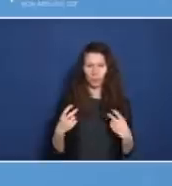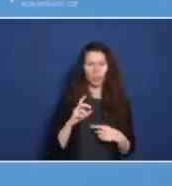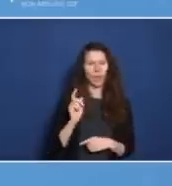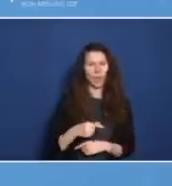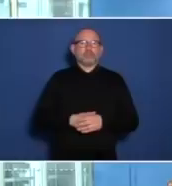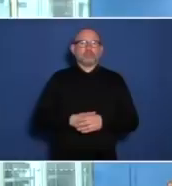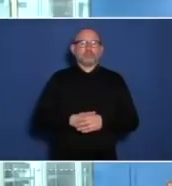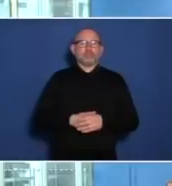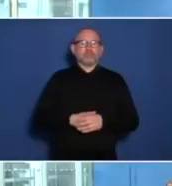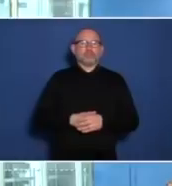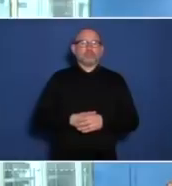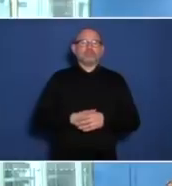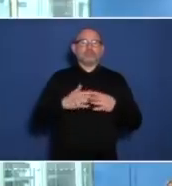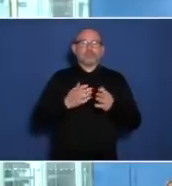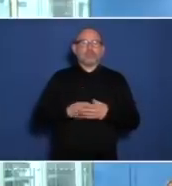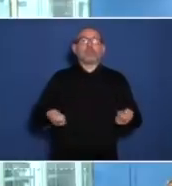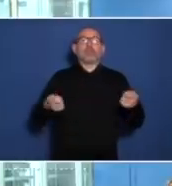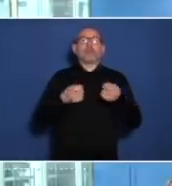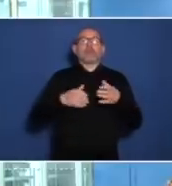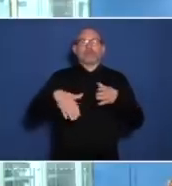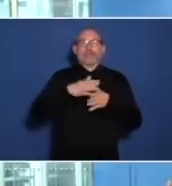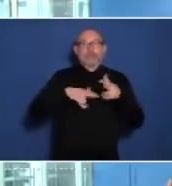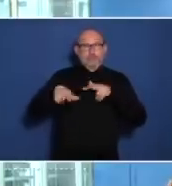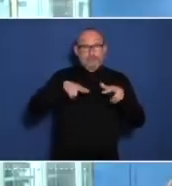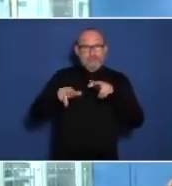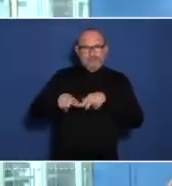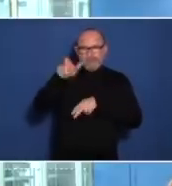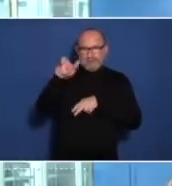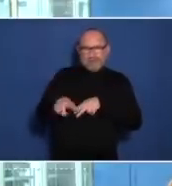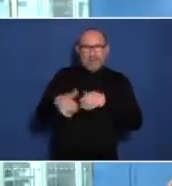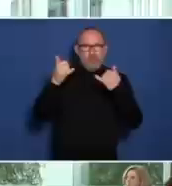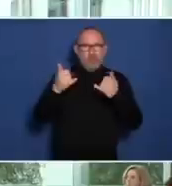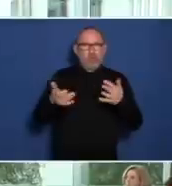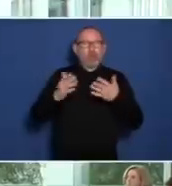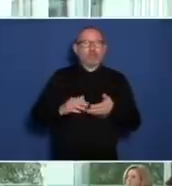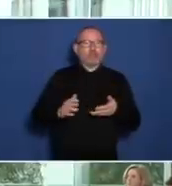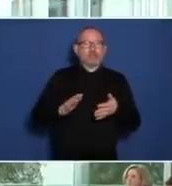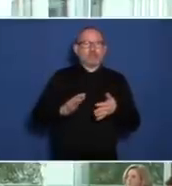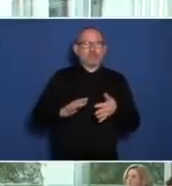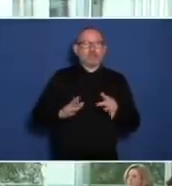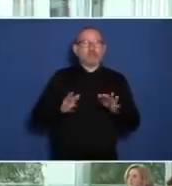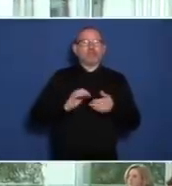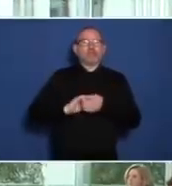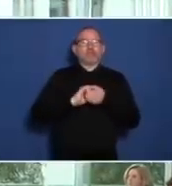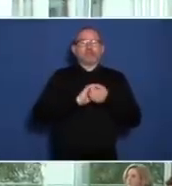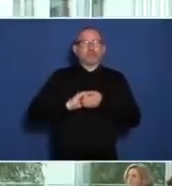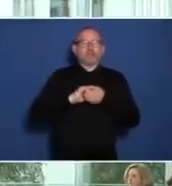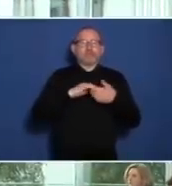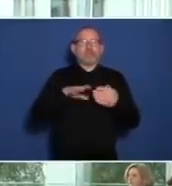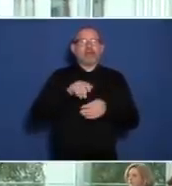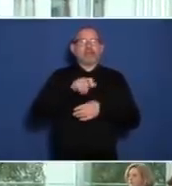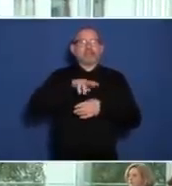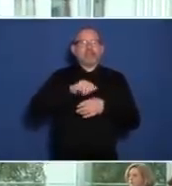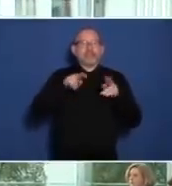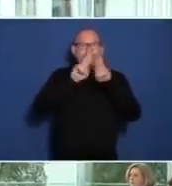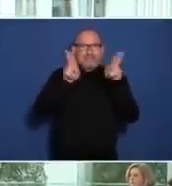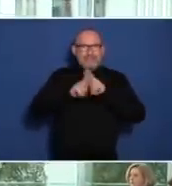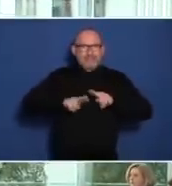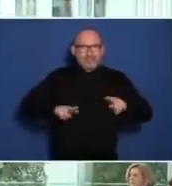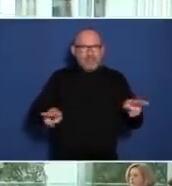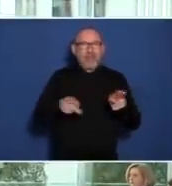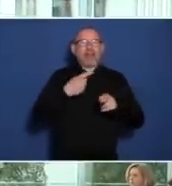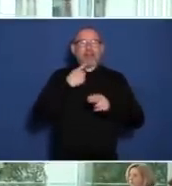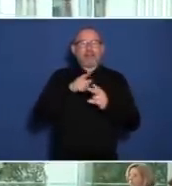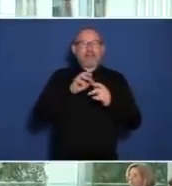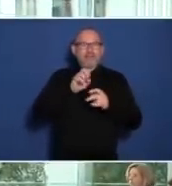der Jugend vertreten. Der Bundesinnenminister hat heute die Vereinigung ANSA International e.V. und ihre Teilorganisationen